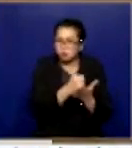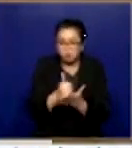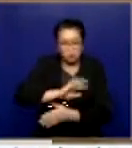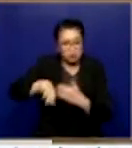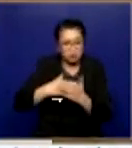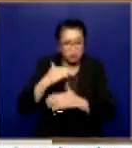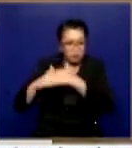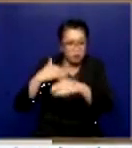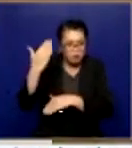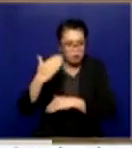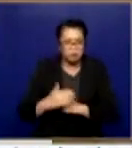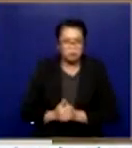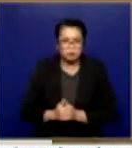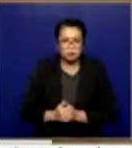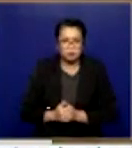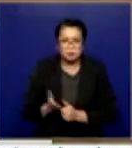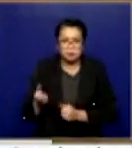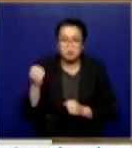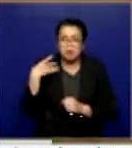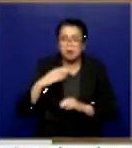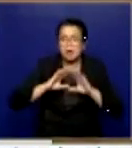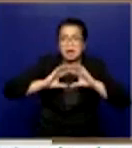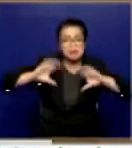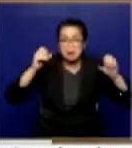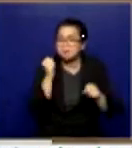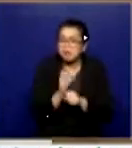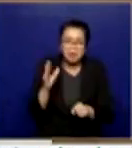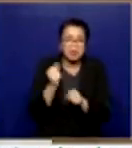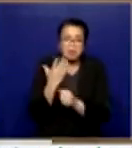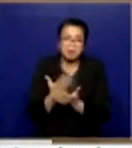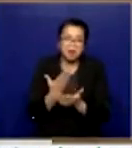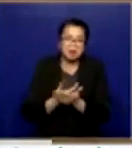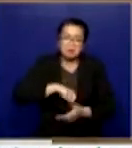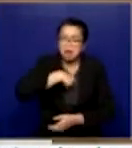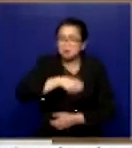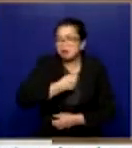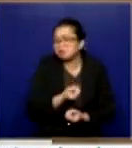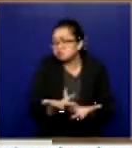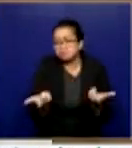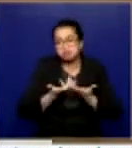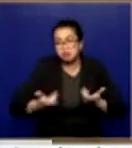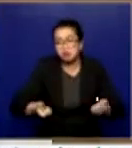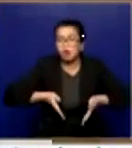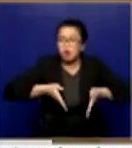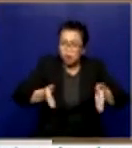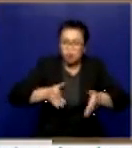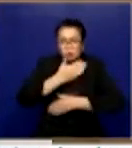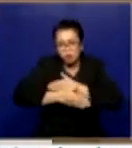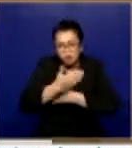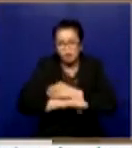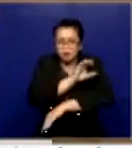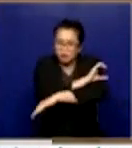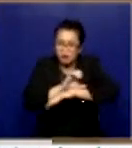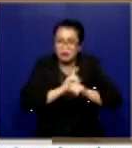ในช่วงหลายปีที่ผ่านมาหลายคนบอกถ้ามันไม่ทำอะไรเลยใช้เงินอย่างเดียวผมถามถนนรถข้างรถไฟรถไฟ